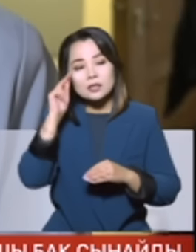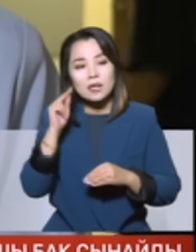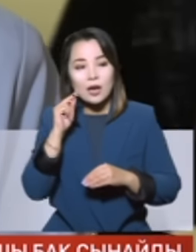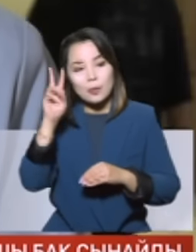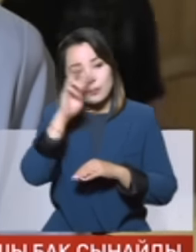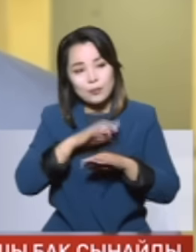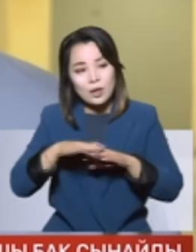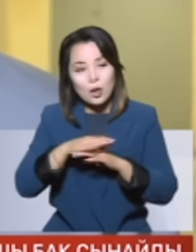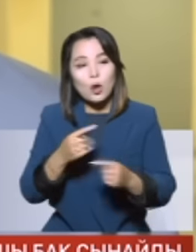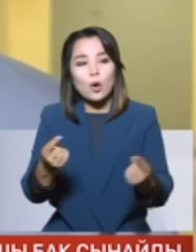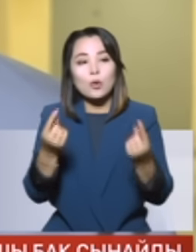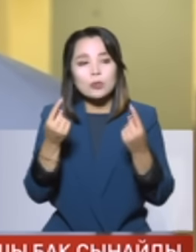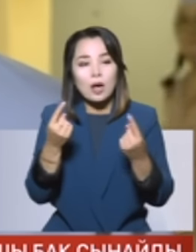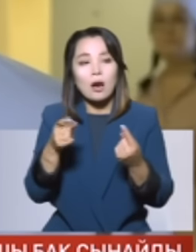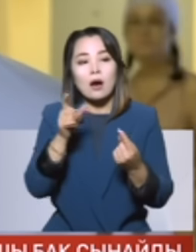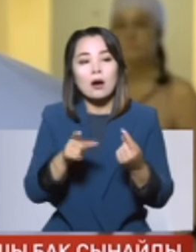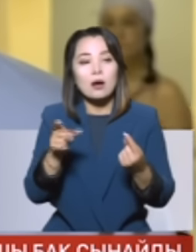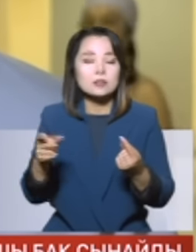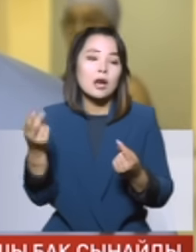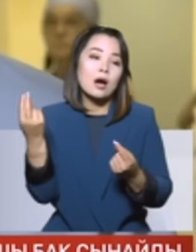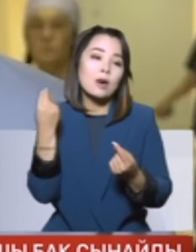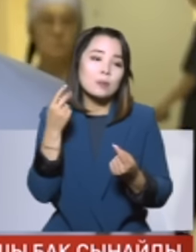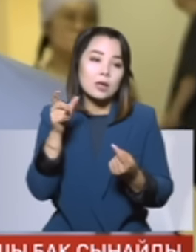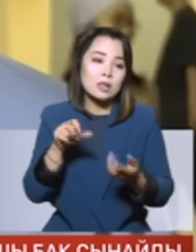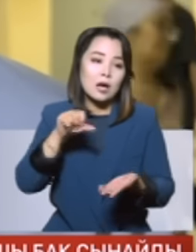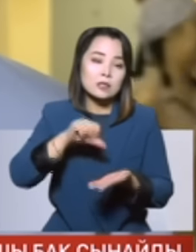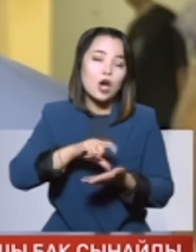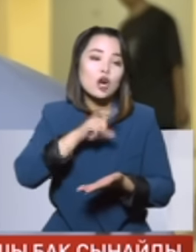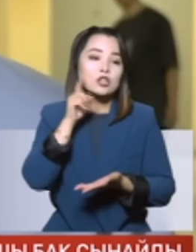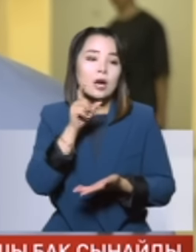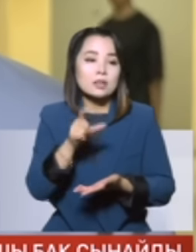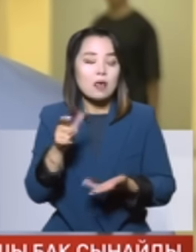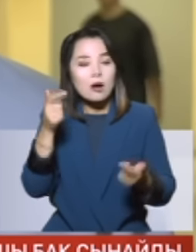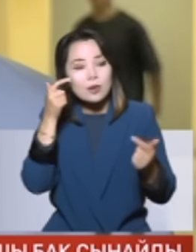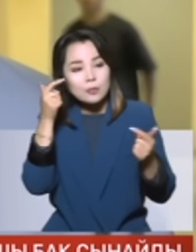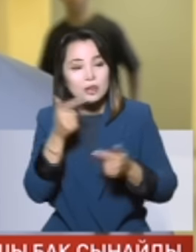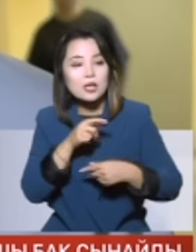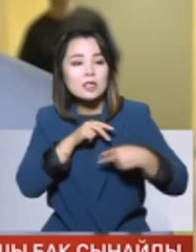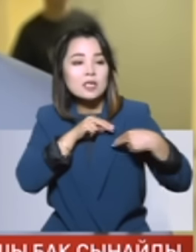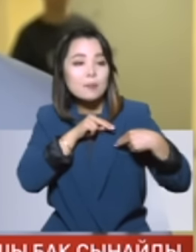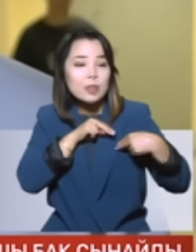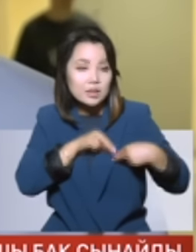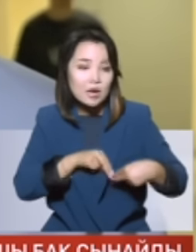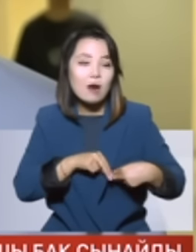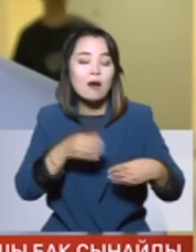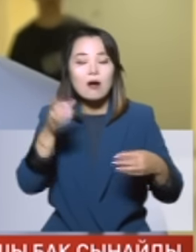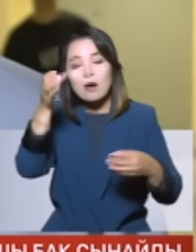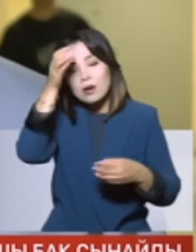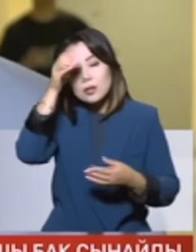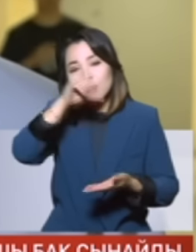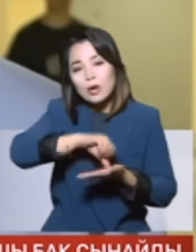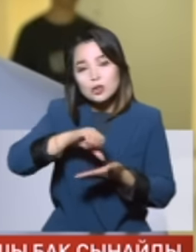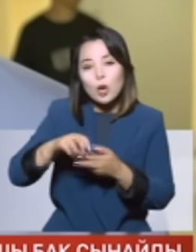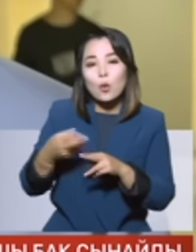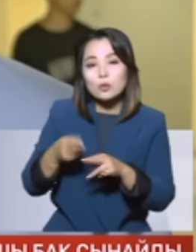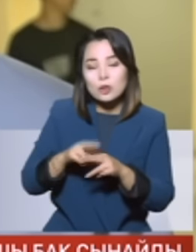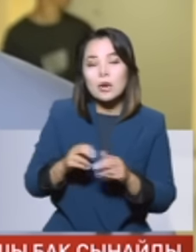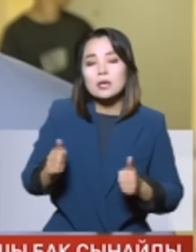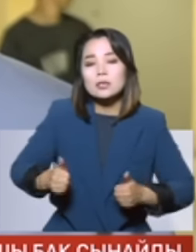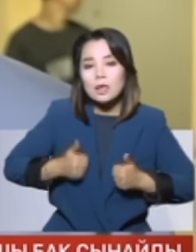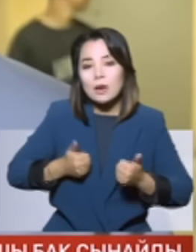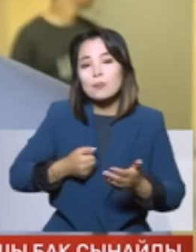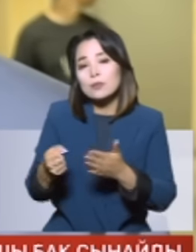ұлы мемлекетке айналып отыр. Адамдықтың қарызы үшін қазіргі жастарымыз білімге, еңбекке, ғылымға соған қарай